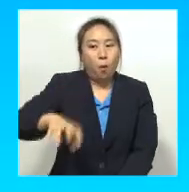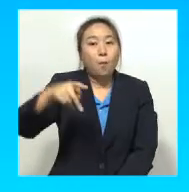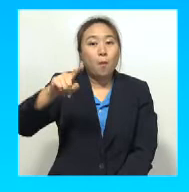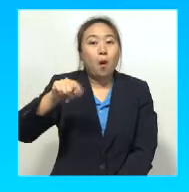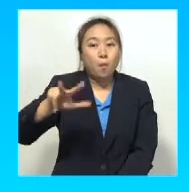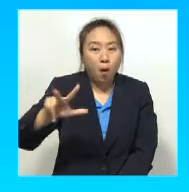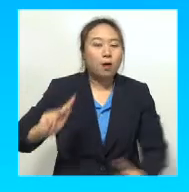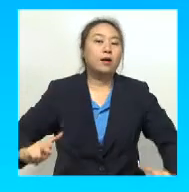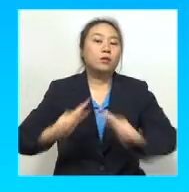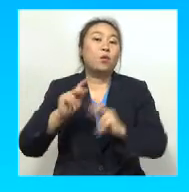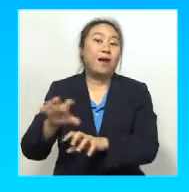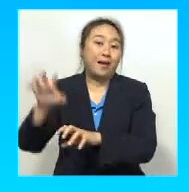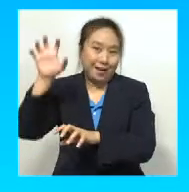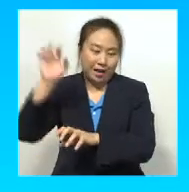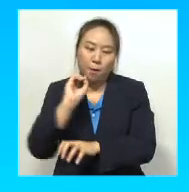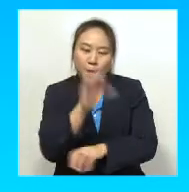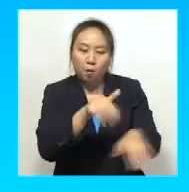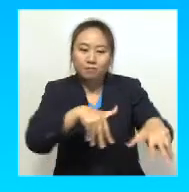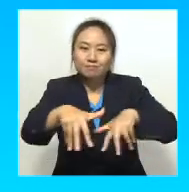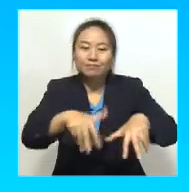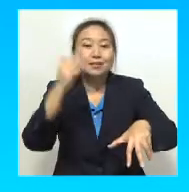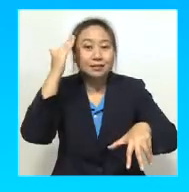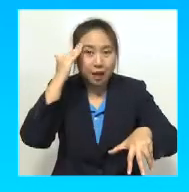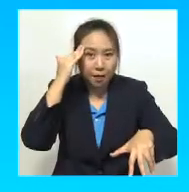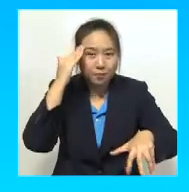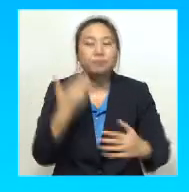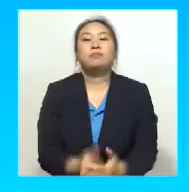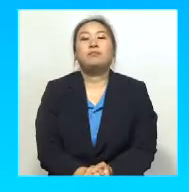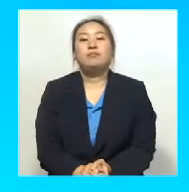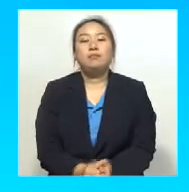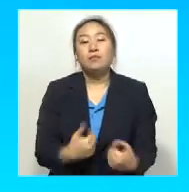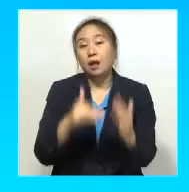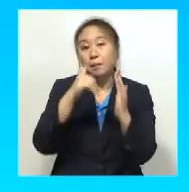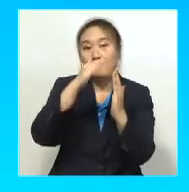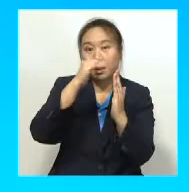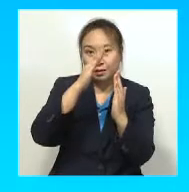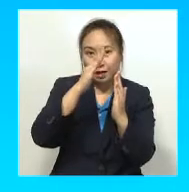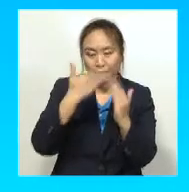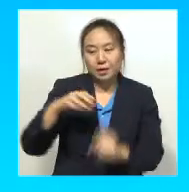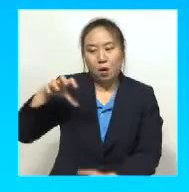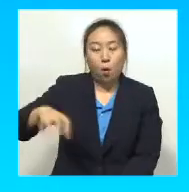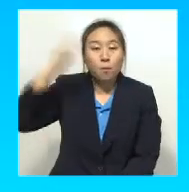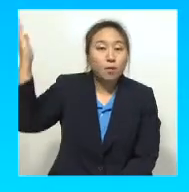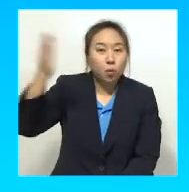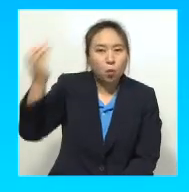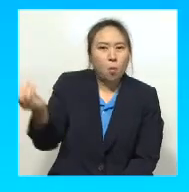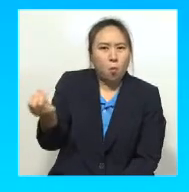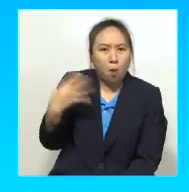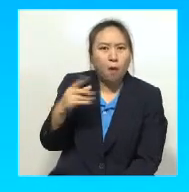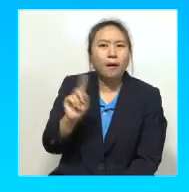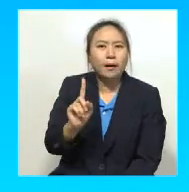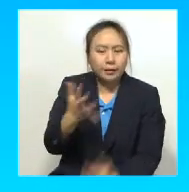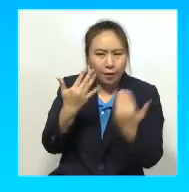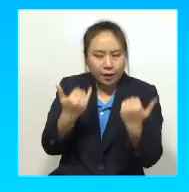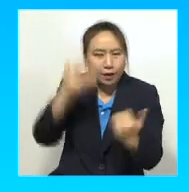าดไทยแล้วก็แจ้งข่าวไปยังพื้นที่ประกอบกับภาคเหนือนะครับรับทราบจากกรมอุตุมาว่าร่อง